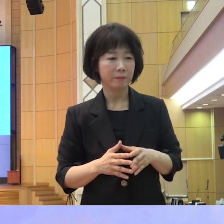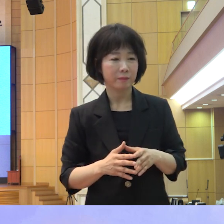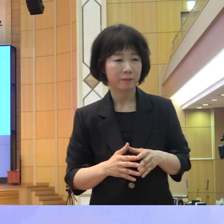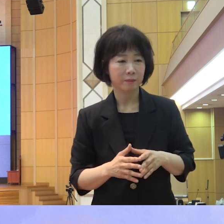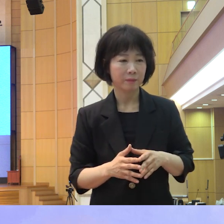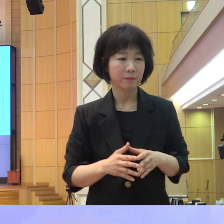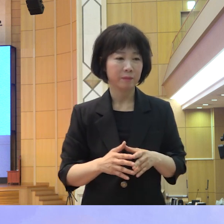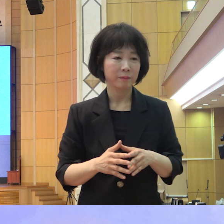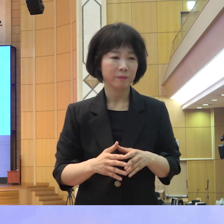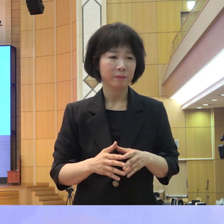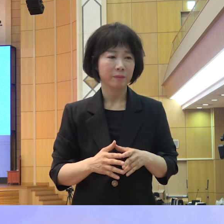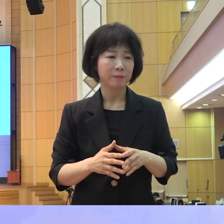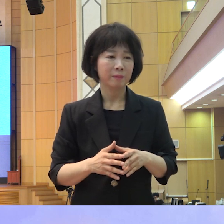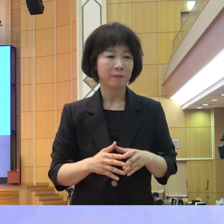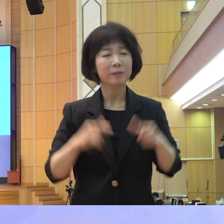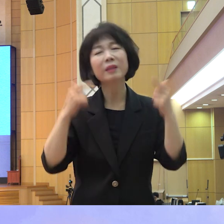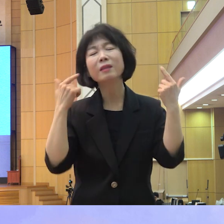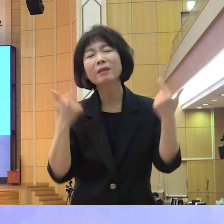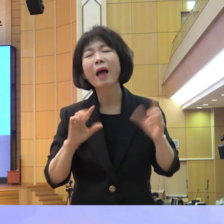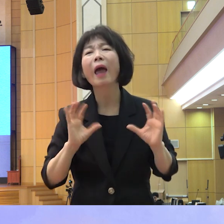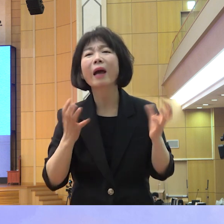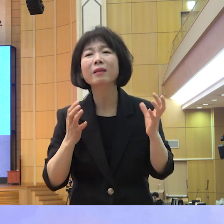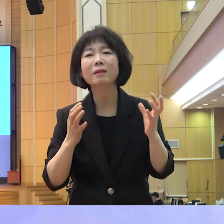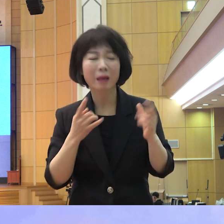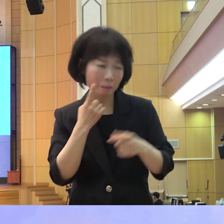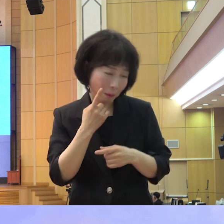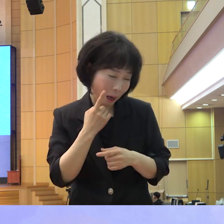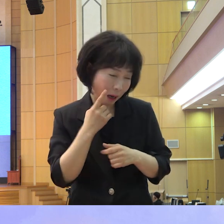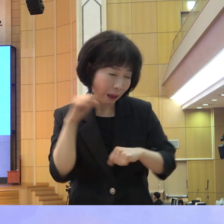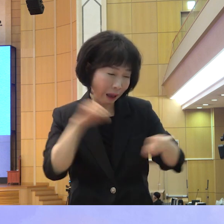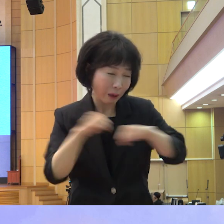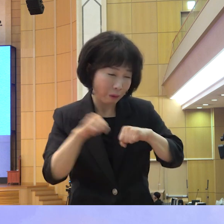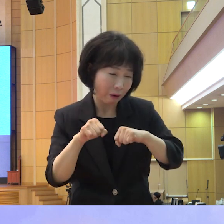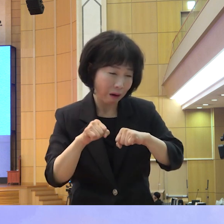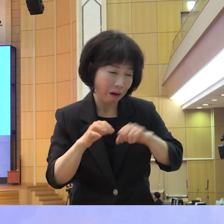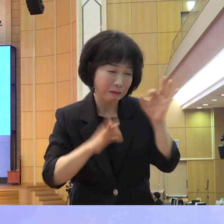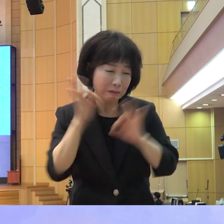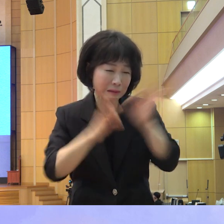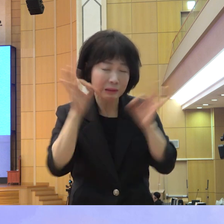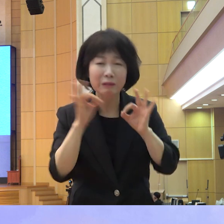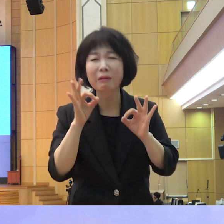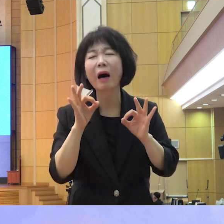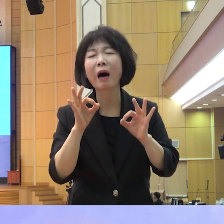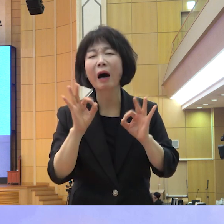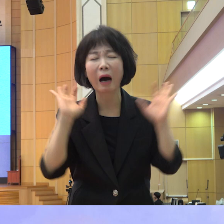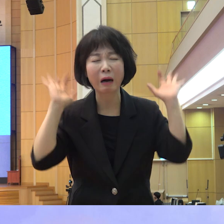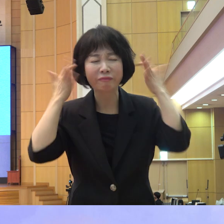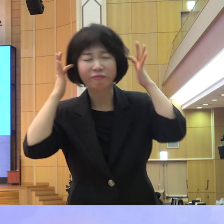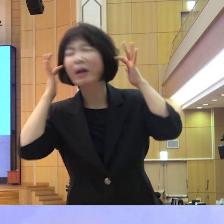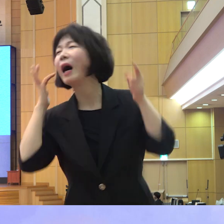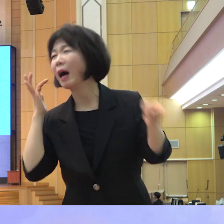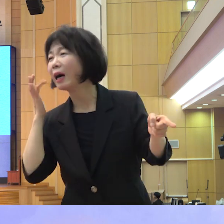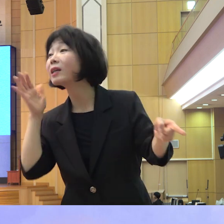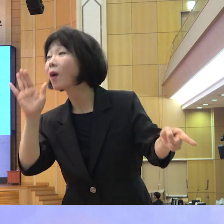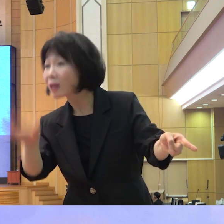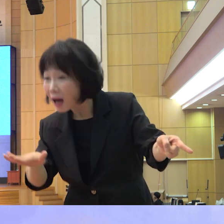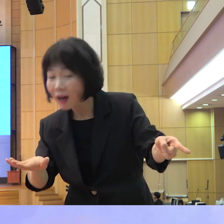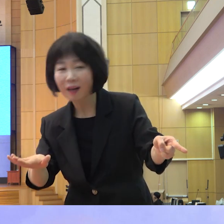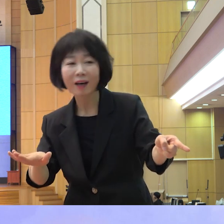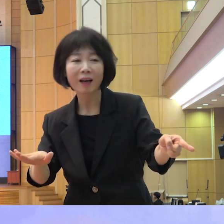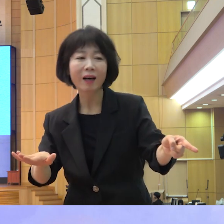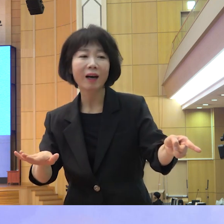그래서 아이들인 거예요. 늘 실수가 있고 실수가 연발이고, 그럴 때 우리가 해줘야 되는 건 뭐냐?